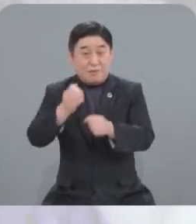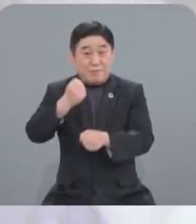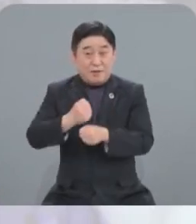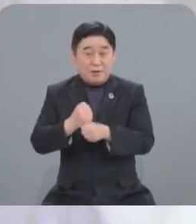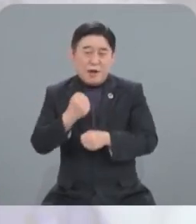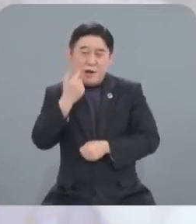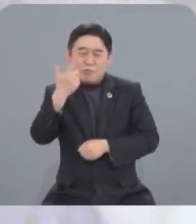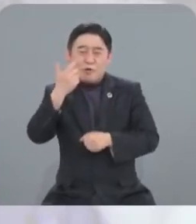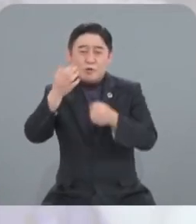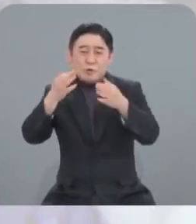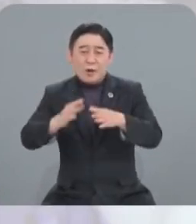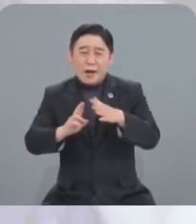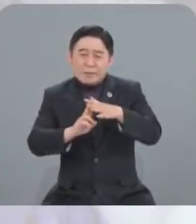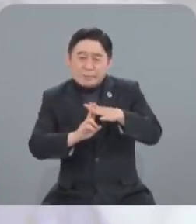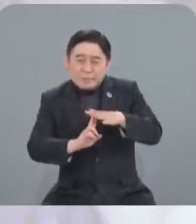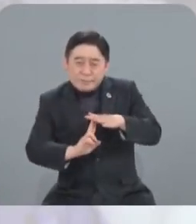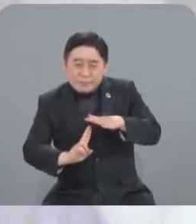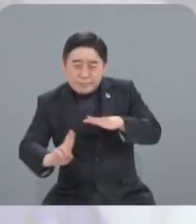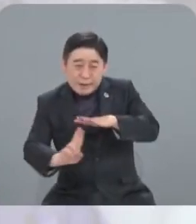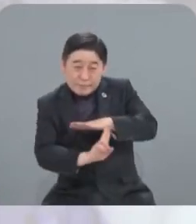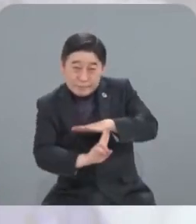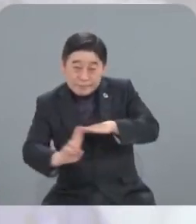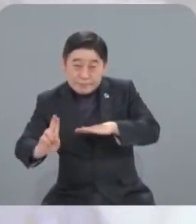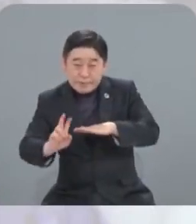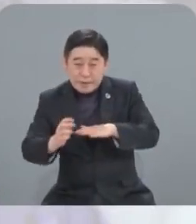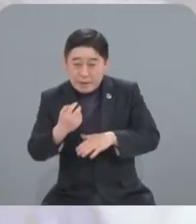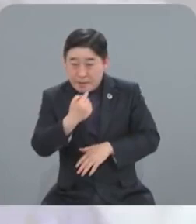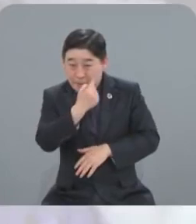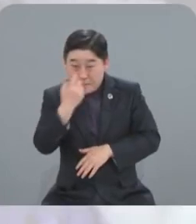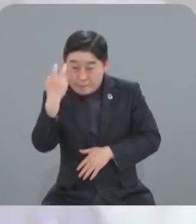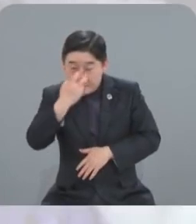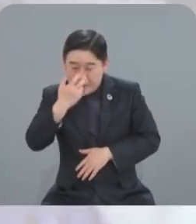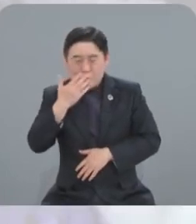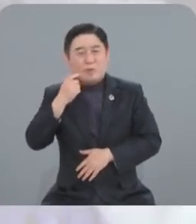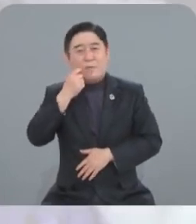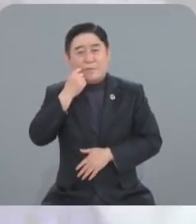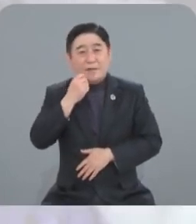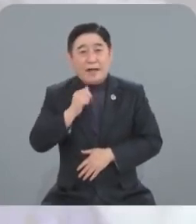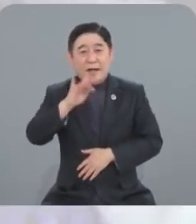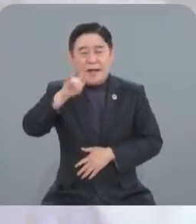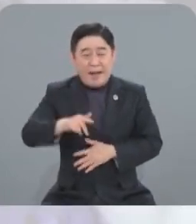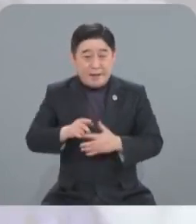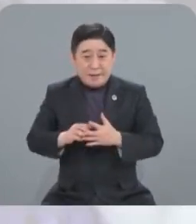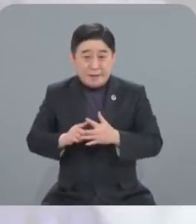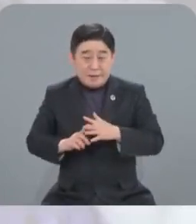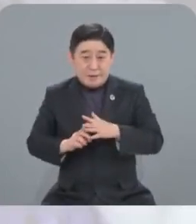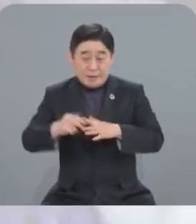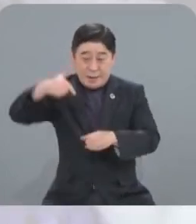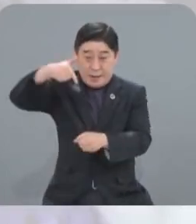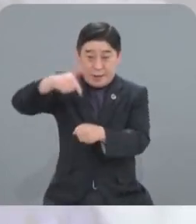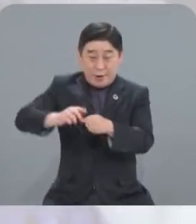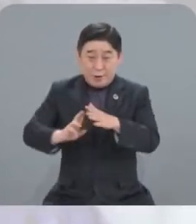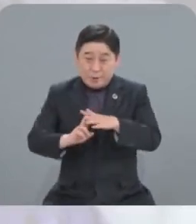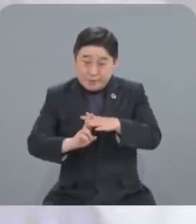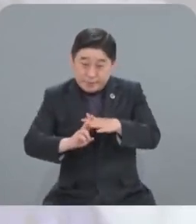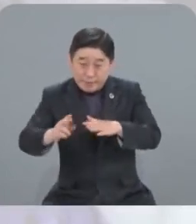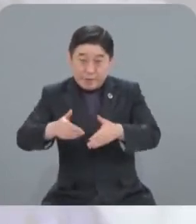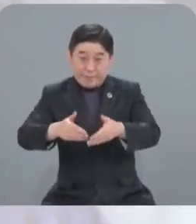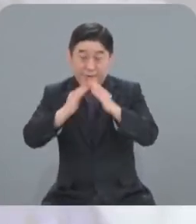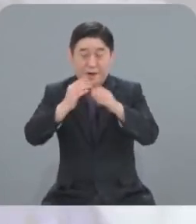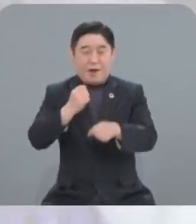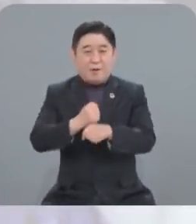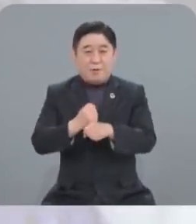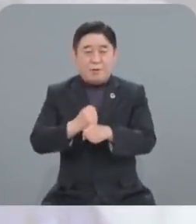작전을 수행할 수 있는 쏘나타 탐지가 불가능한 핵추진 잠수함을 건조하고